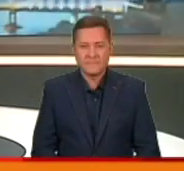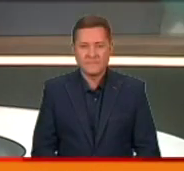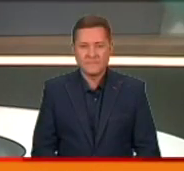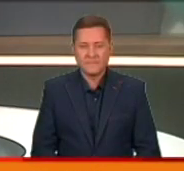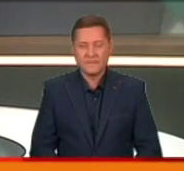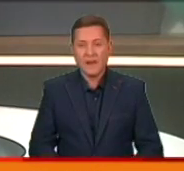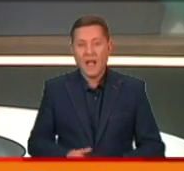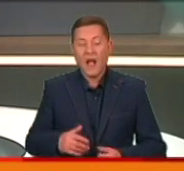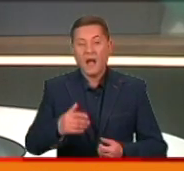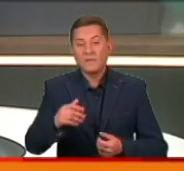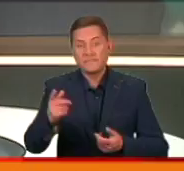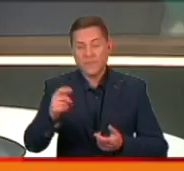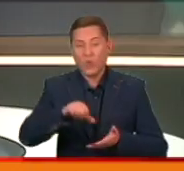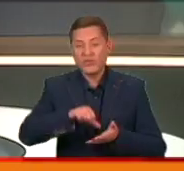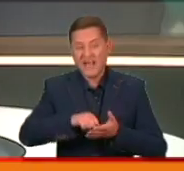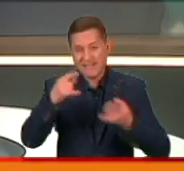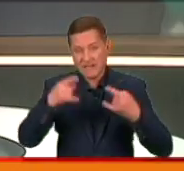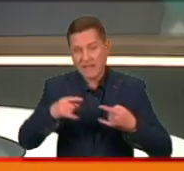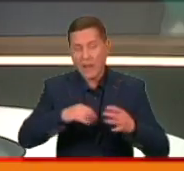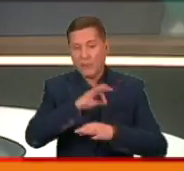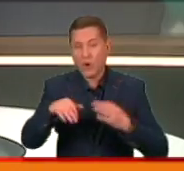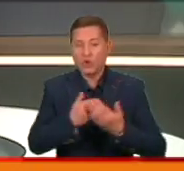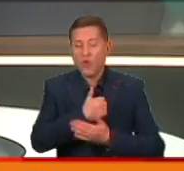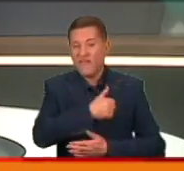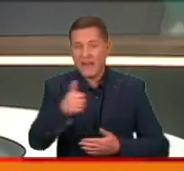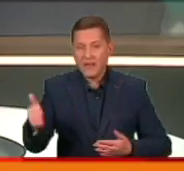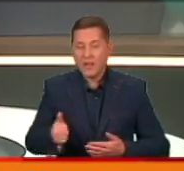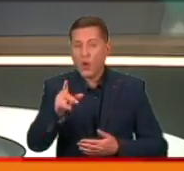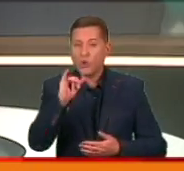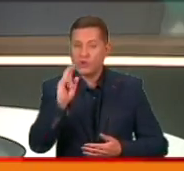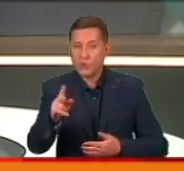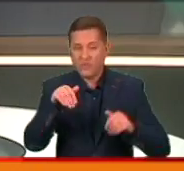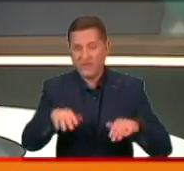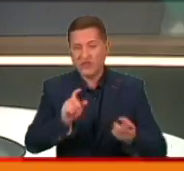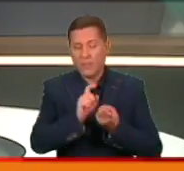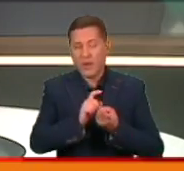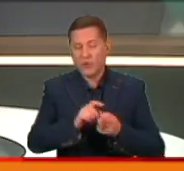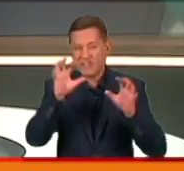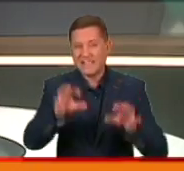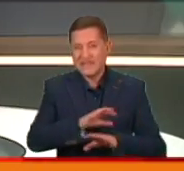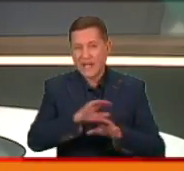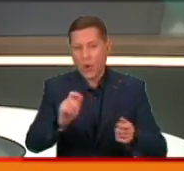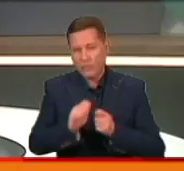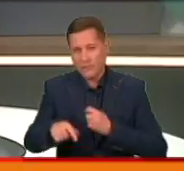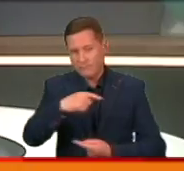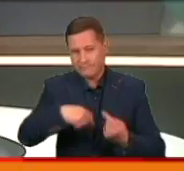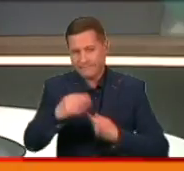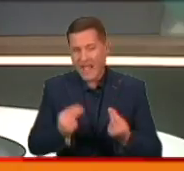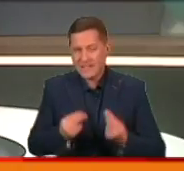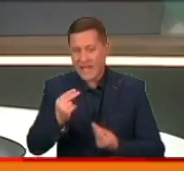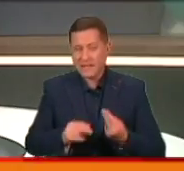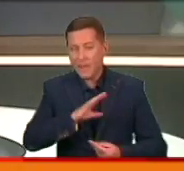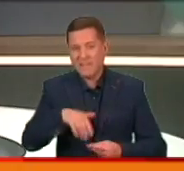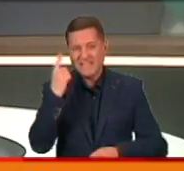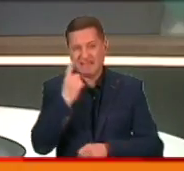Вивести гральний бізнес з тіні. Учасник телепроекту «Нові лідери» Юрій Костюк вирішив боротися з незаконним азартом. Каже, після заборони